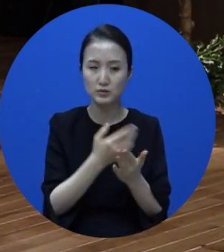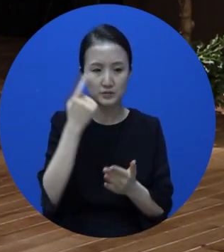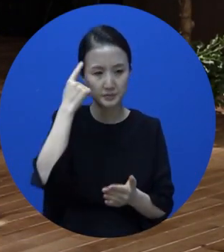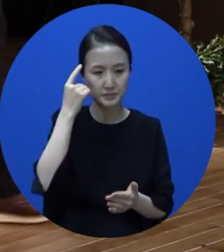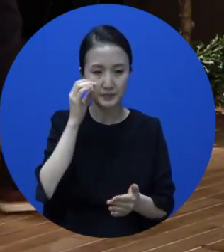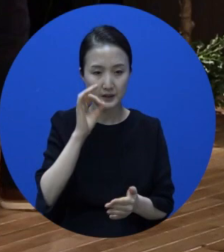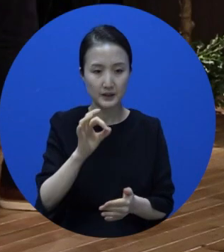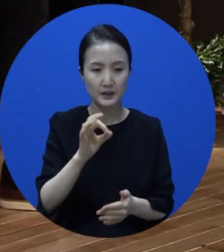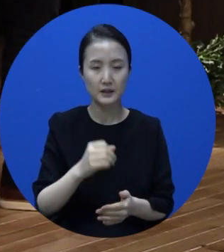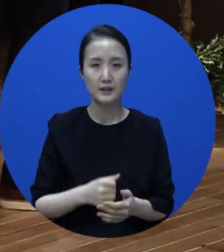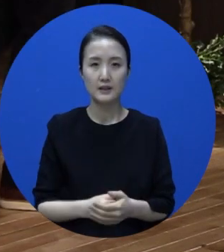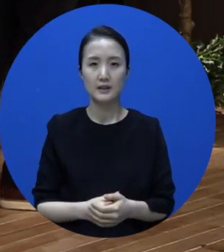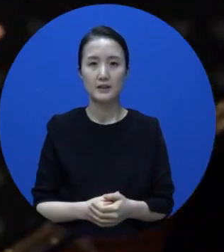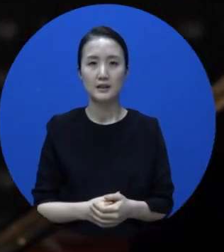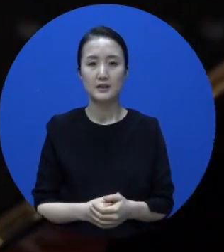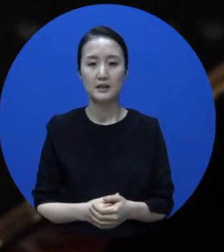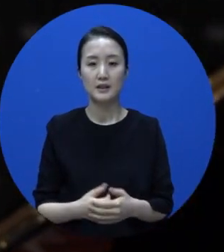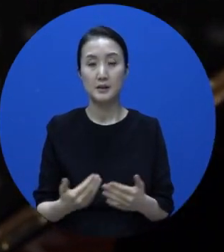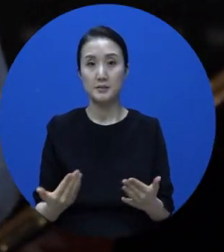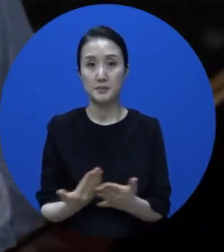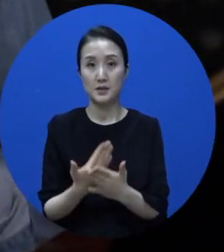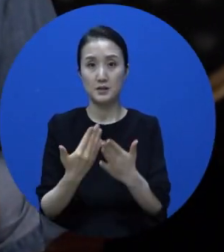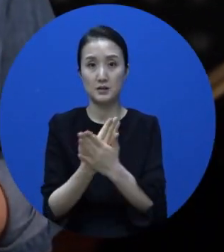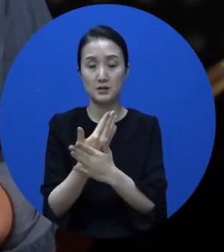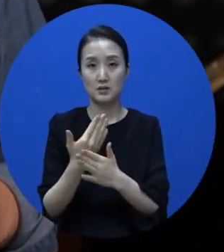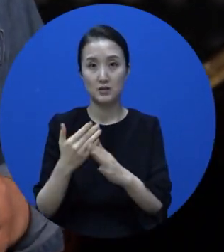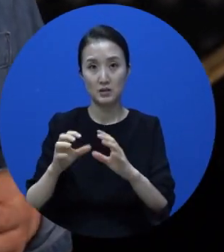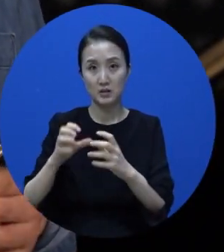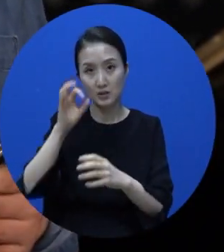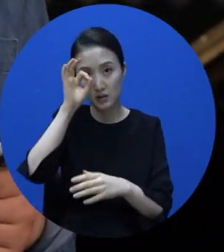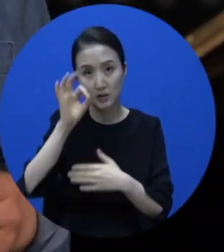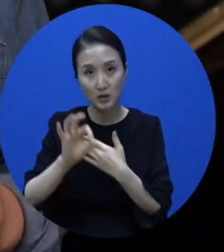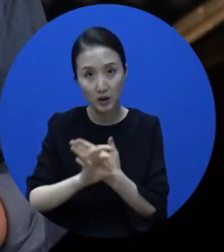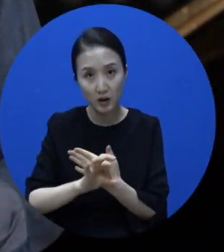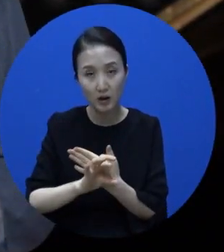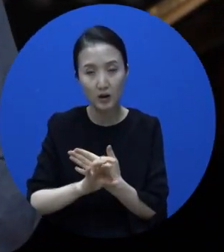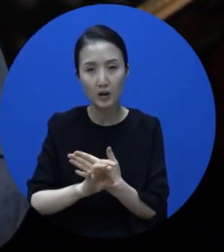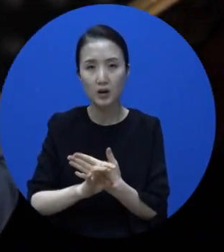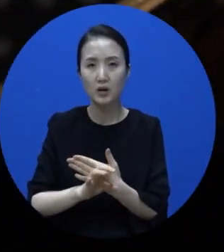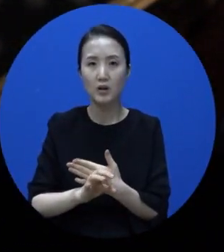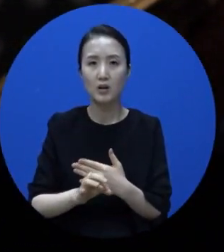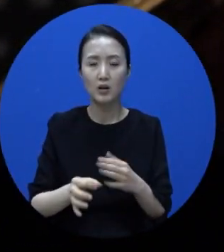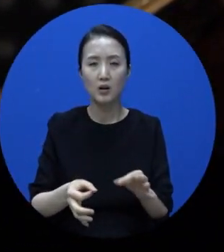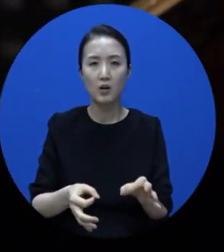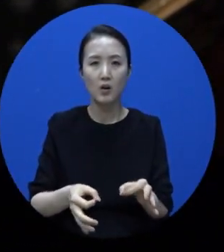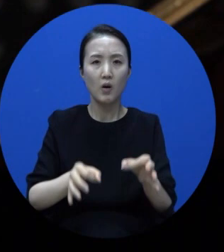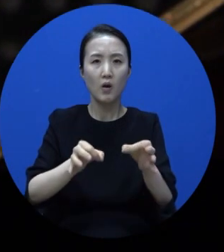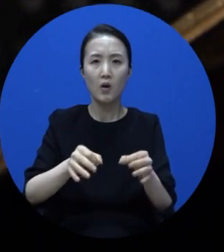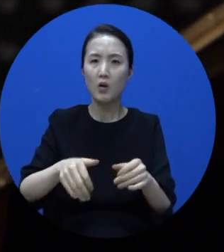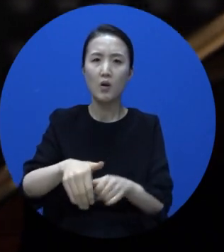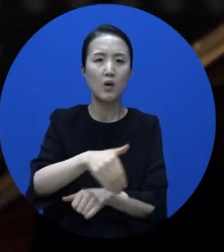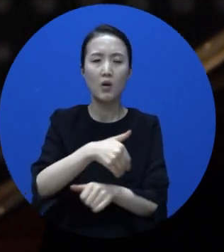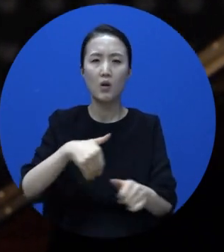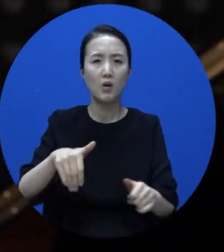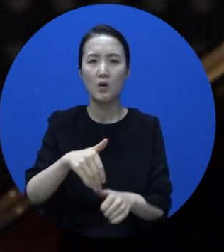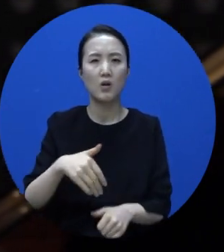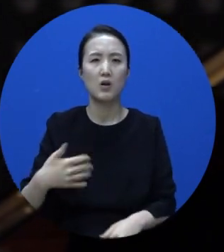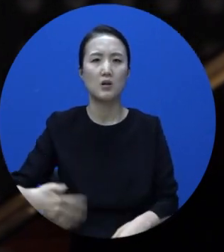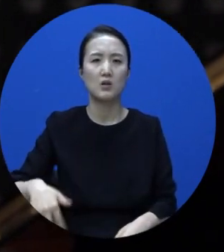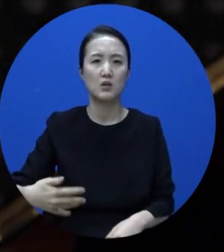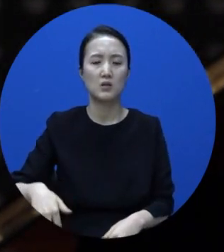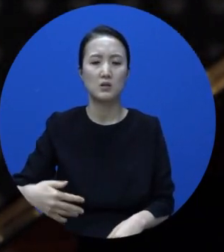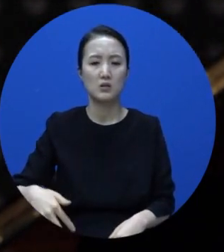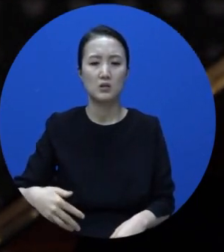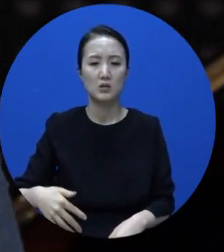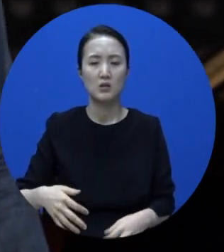신흥국 입니다 신흥국들은 도저히 금리를 인상할 만한 여건이 안 되어 있어요 경제가